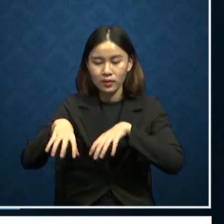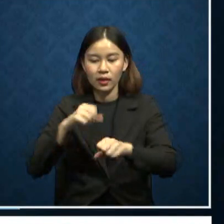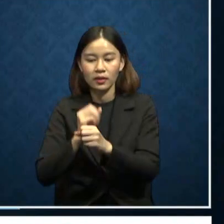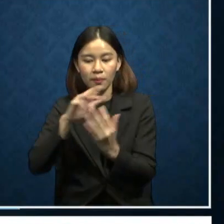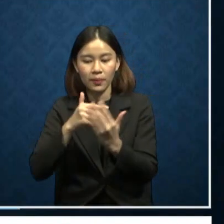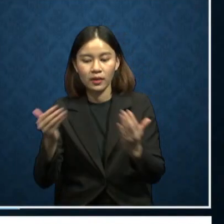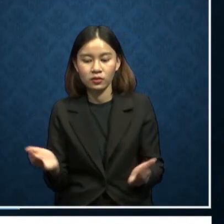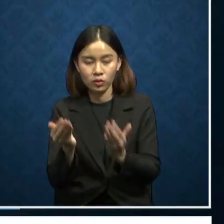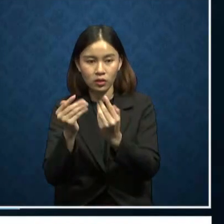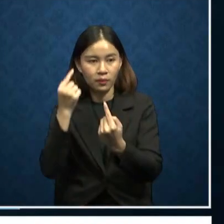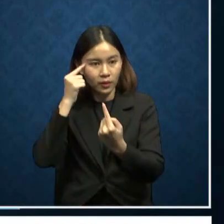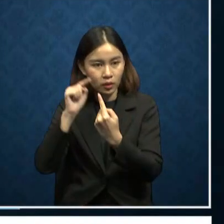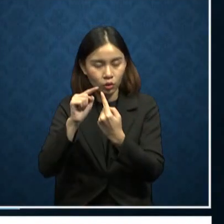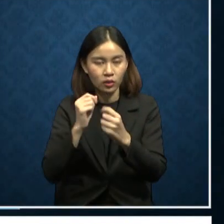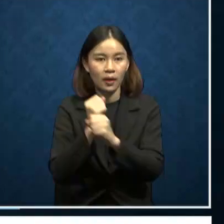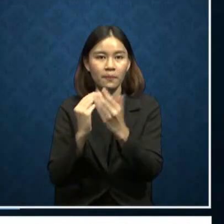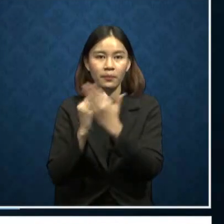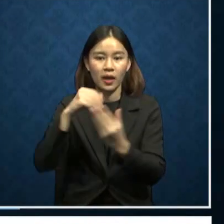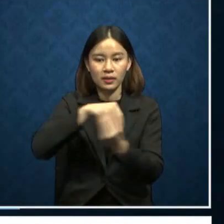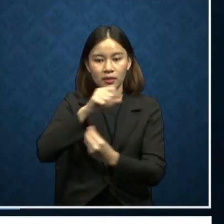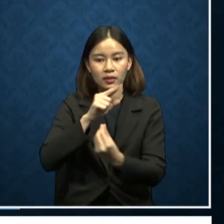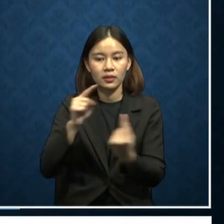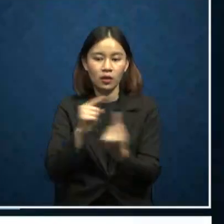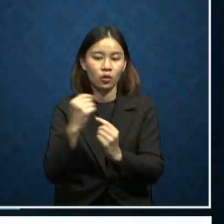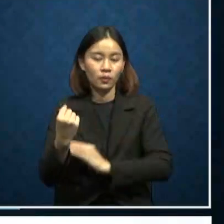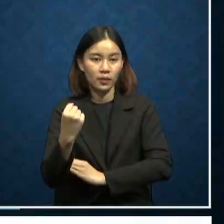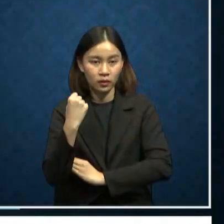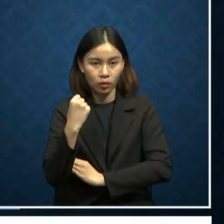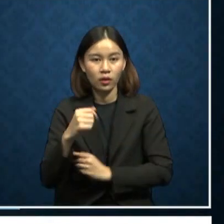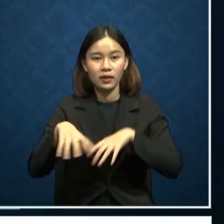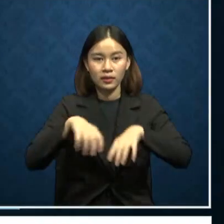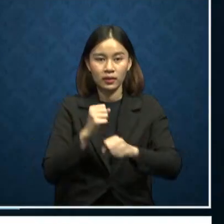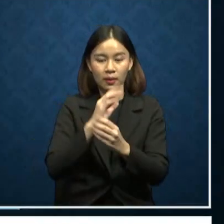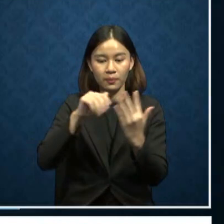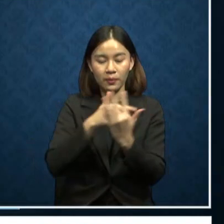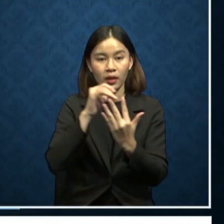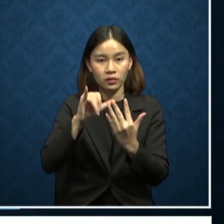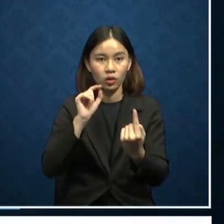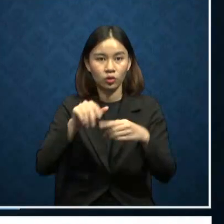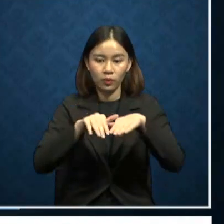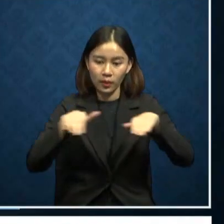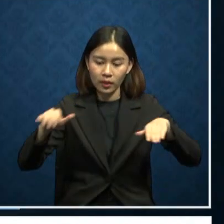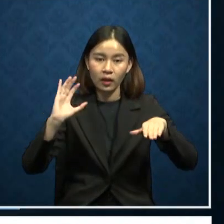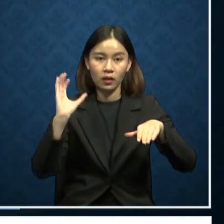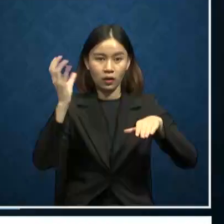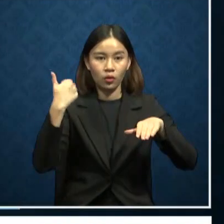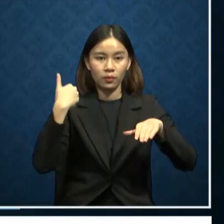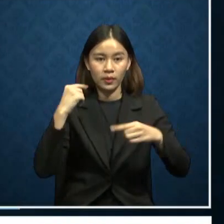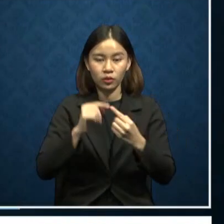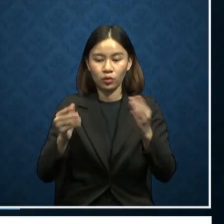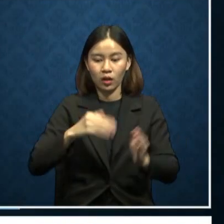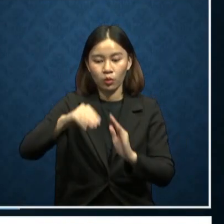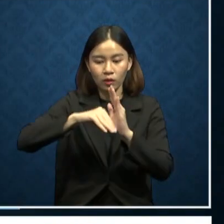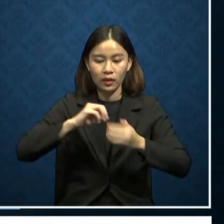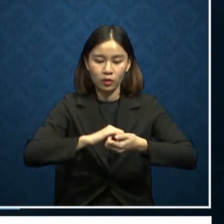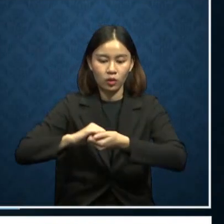แผนการส่งเสริมมุ่งเน้นผลสัมฤทธิ์เศรษฐกิจสังคมและความมั่นคงจัดทำแผนยุทธศาสตร์ให้เป็นมาตรฐานสากลสร้างกระบวนการ